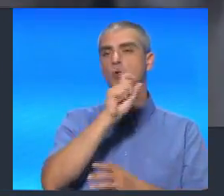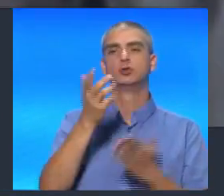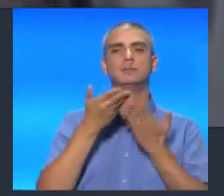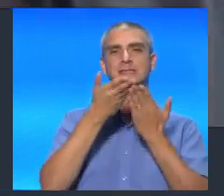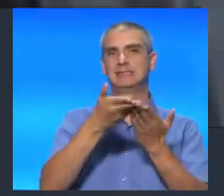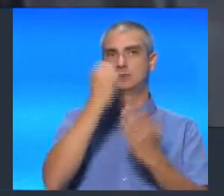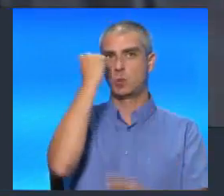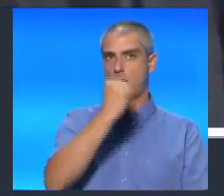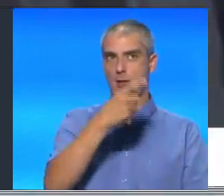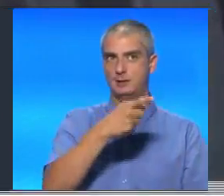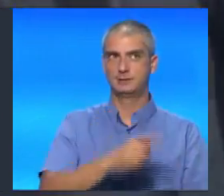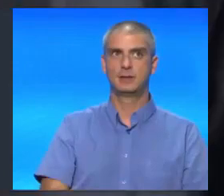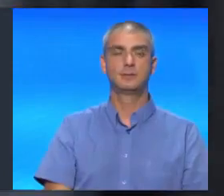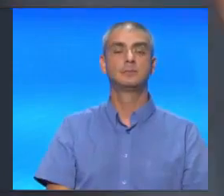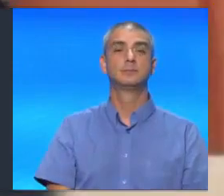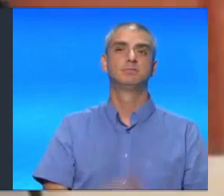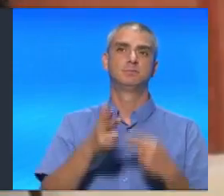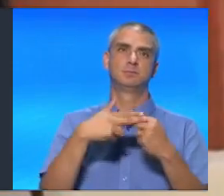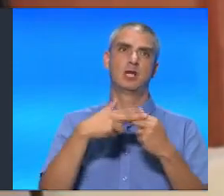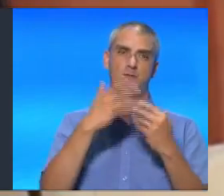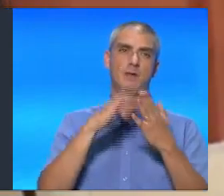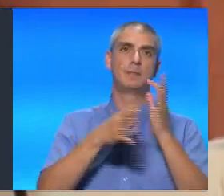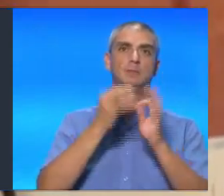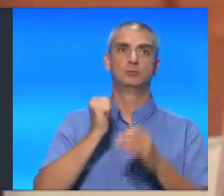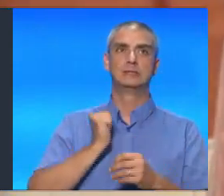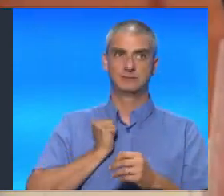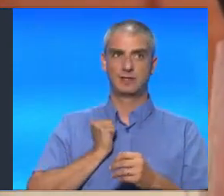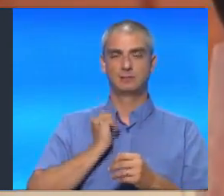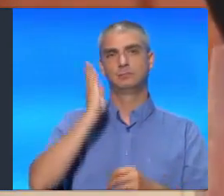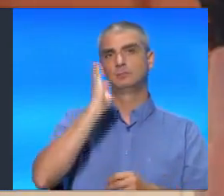לרצח. בקרוב צפוי בית המשפט הצבאי לגזור את דינם של השניים.